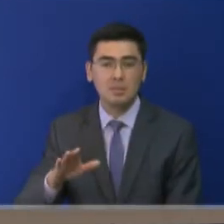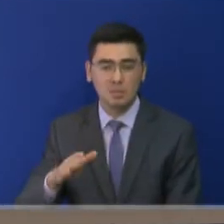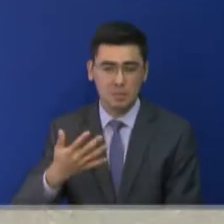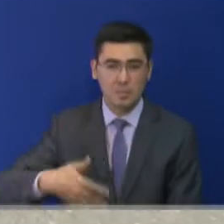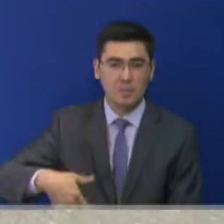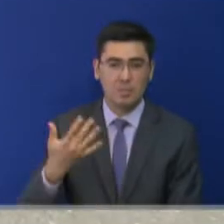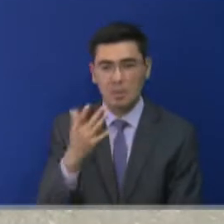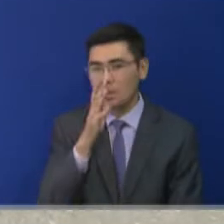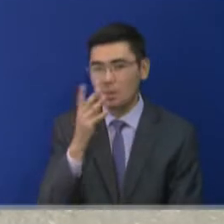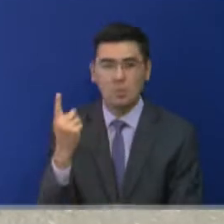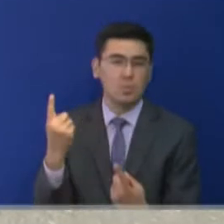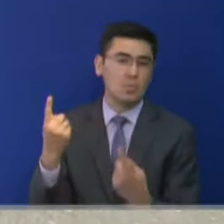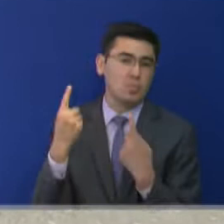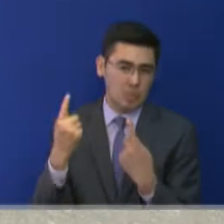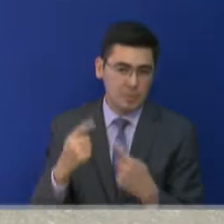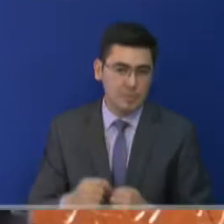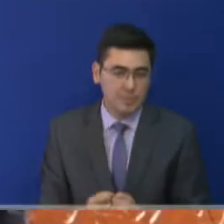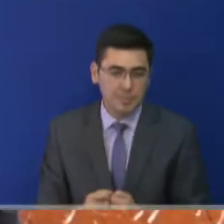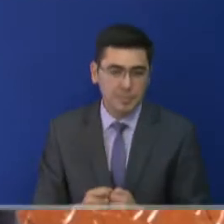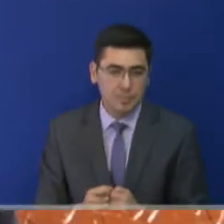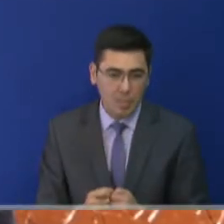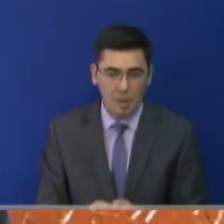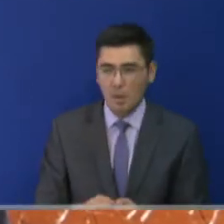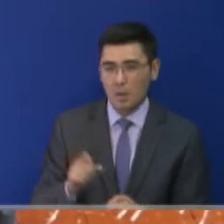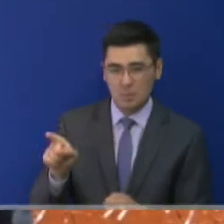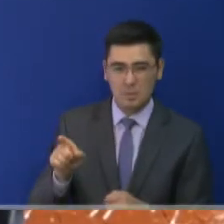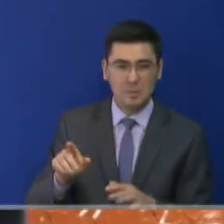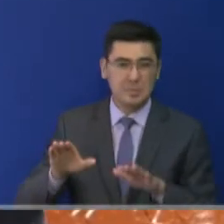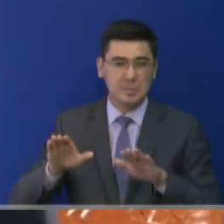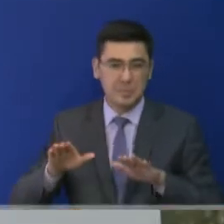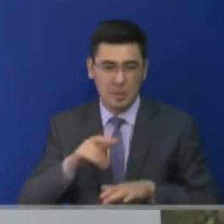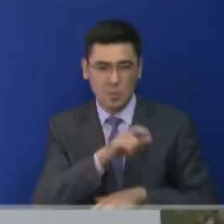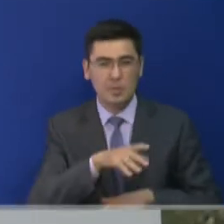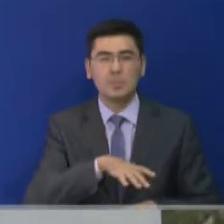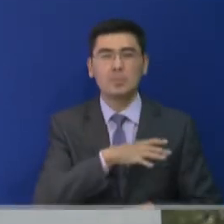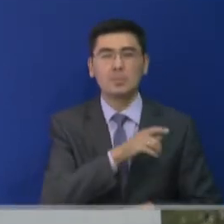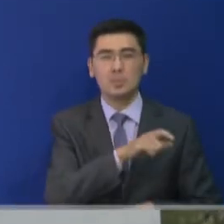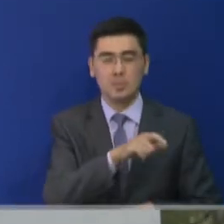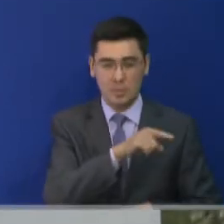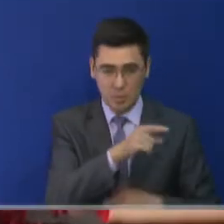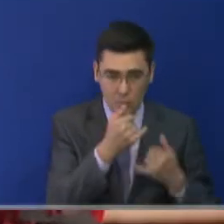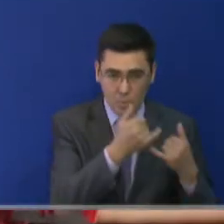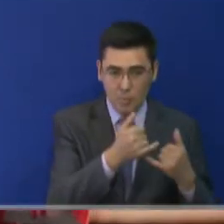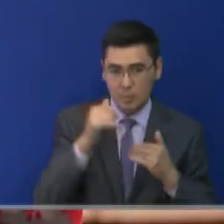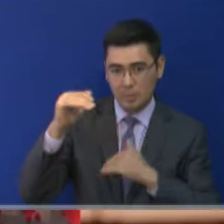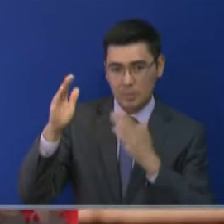жалғасуда. Телеарна ғимаратында Семей телевизиясының негізін қалаушылардың құрметіне ескерткіш тақта